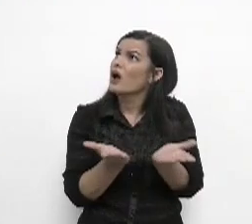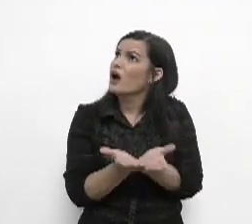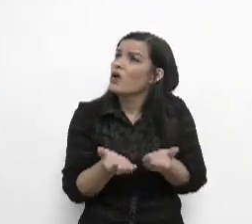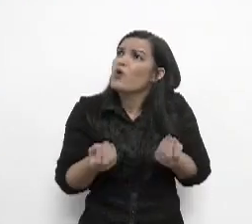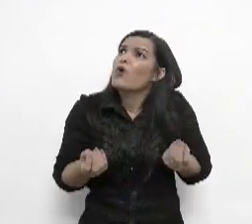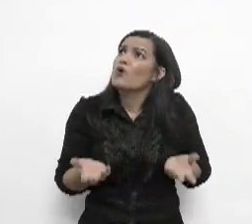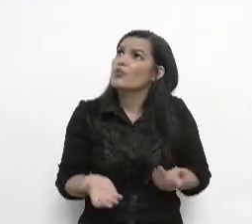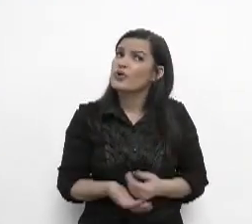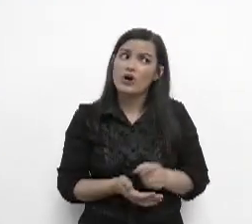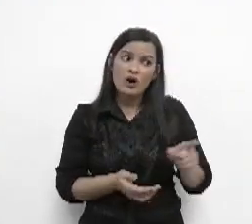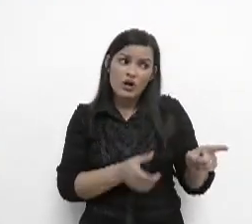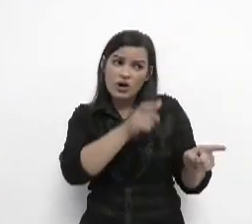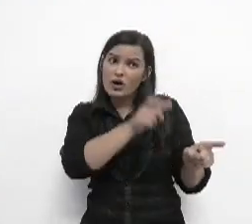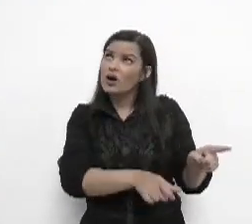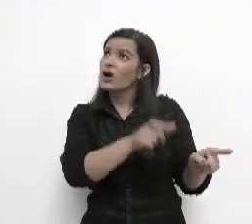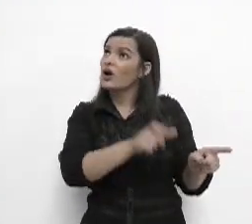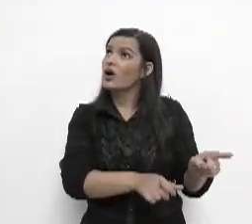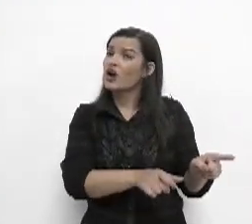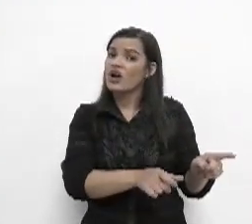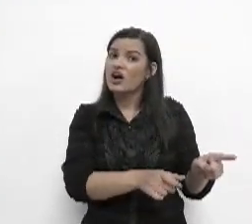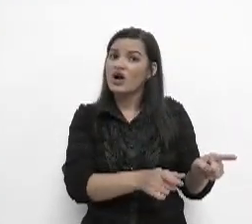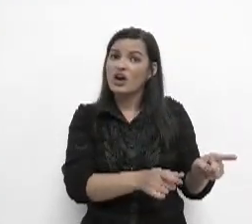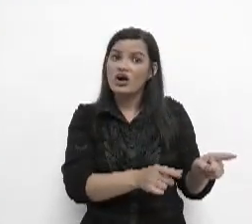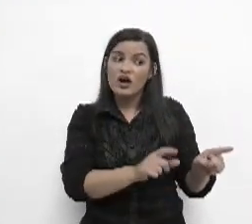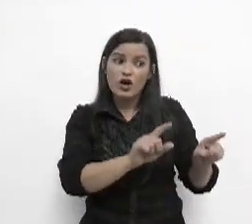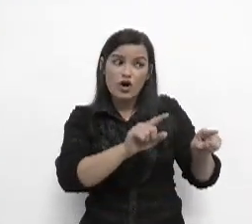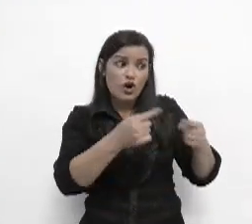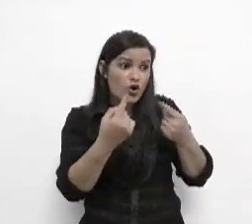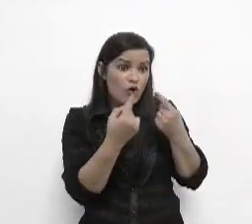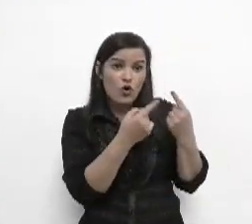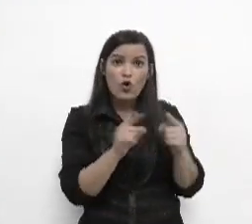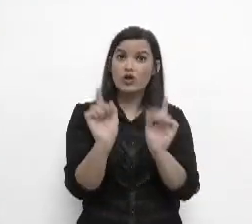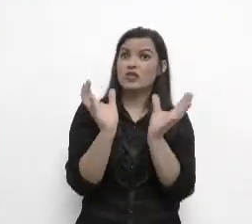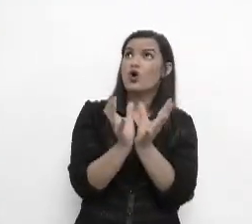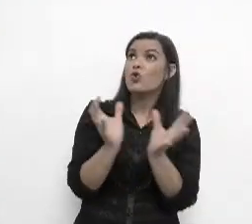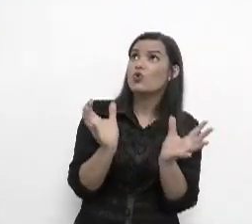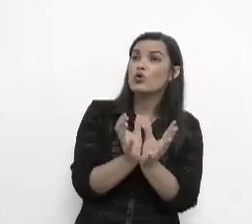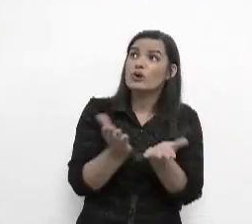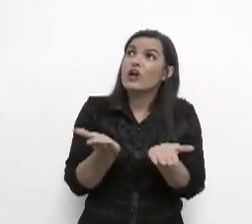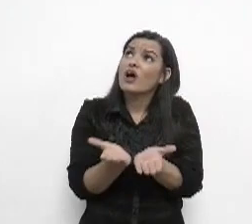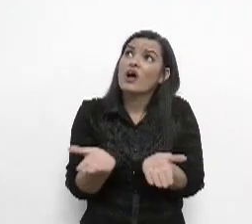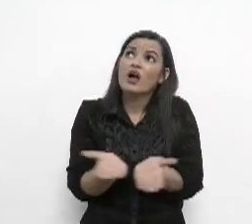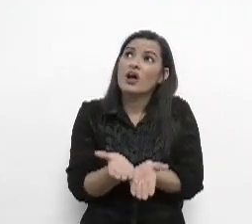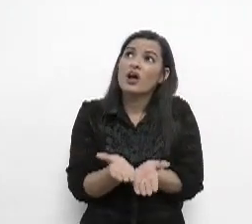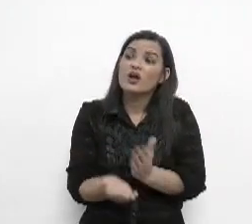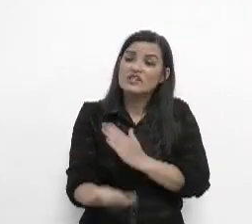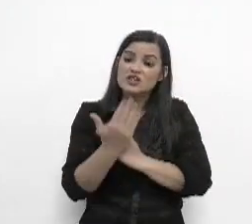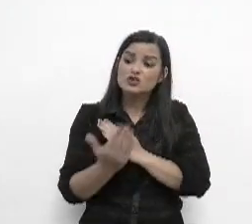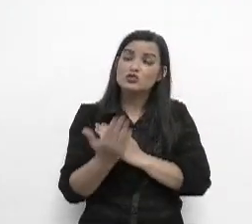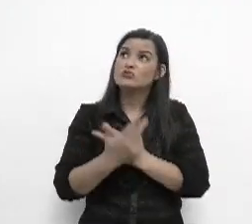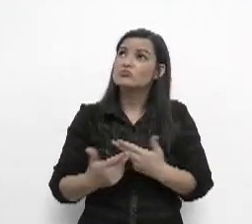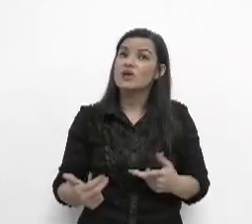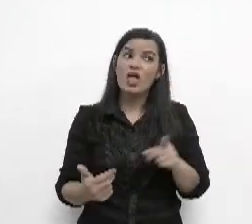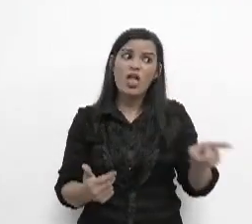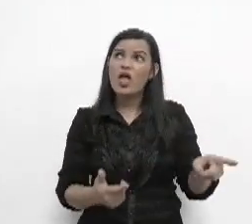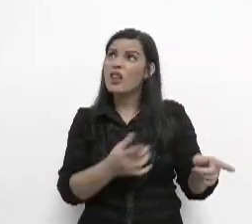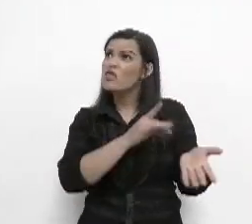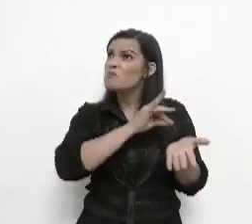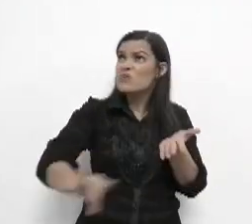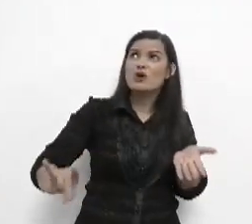핍박한 É 사람입니다. o homem que perseguiu os nossos cooperadores. 사울은 교회의 적입니다. Ele é o inimigo da